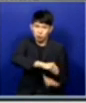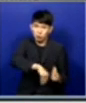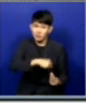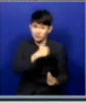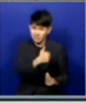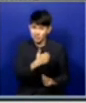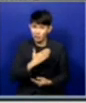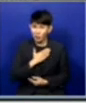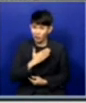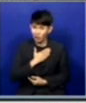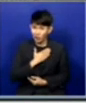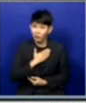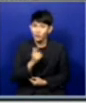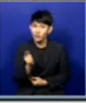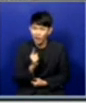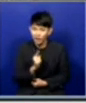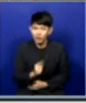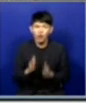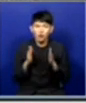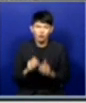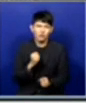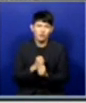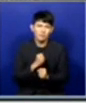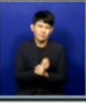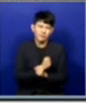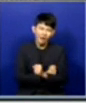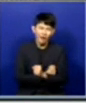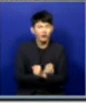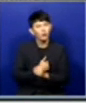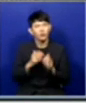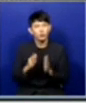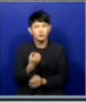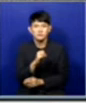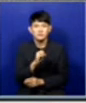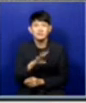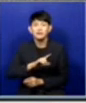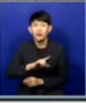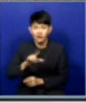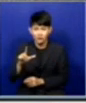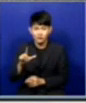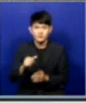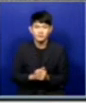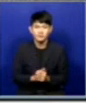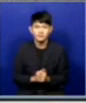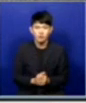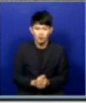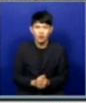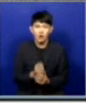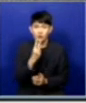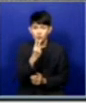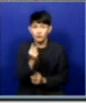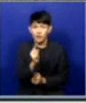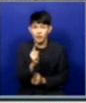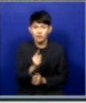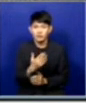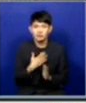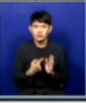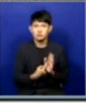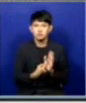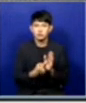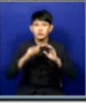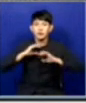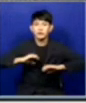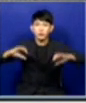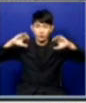วอู่น้ำของผู้ใช้แรงงานกว่า14ล้านคนเลยตัวนี้นั้นดิฉันเสนอไปที่รัฐบาลว่